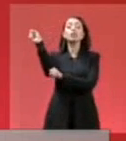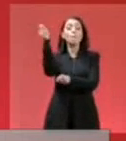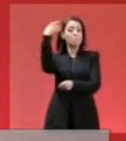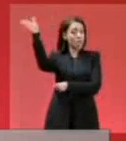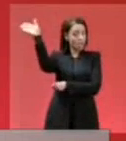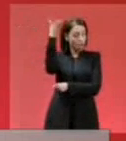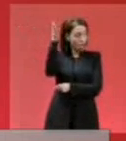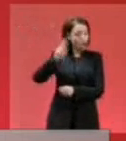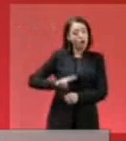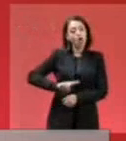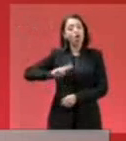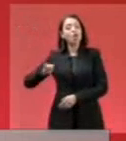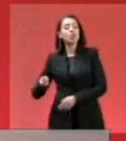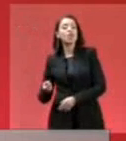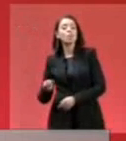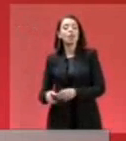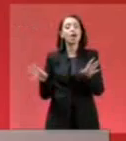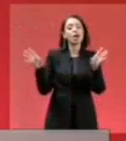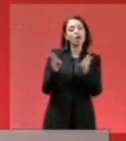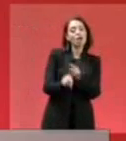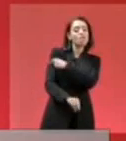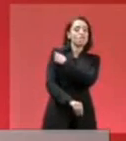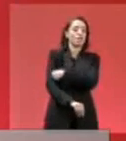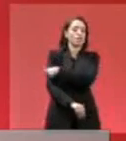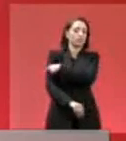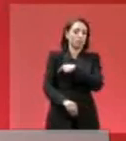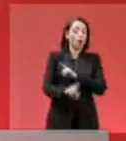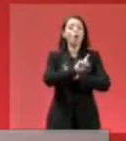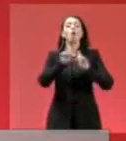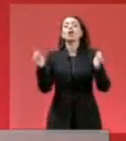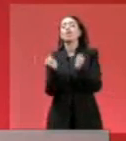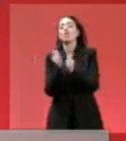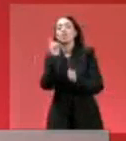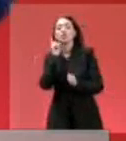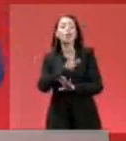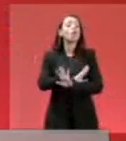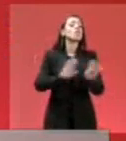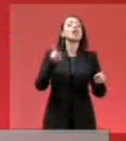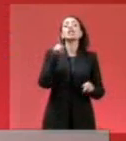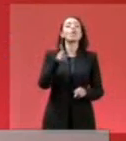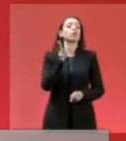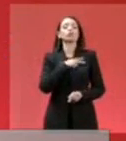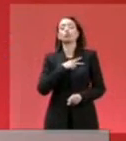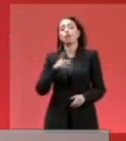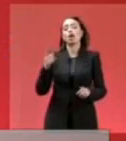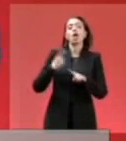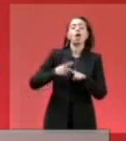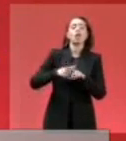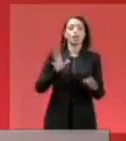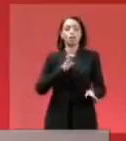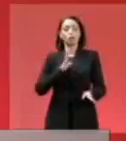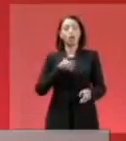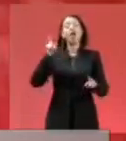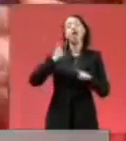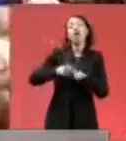στο χέρι με το σβάστικα του Χρυσαυγίτη. Όχι, φίλες και φίλοι, δεν είναι αυτό ο πατριωτισμός.